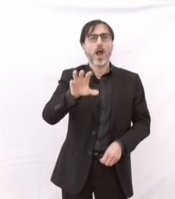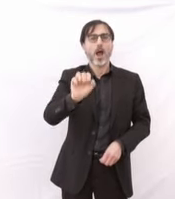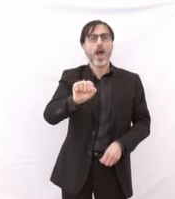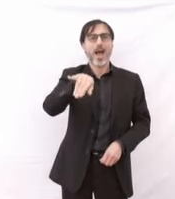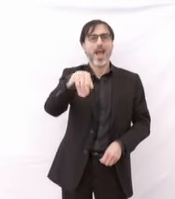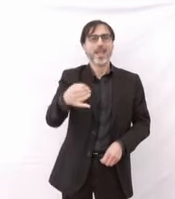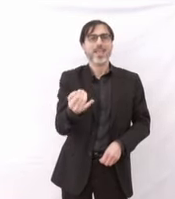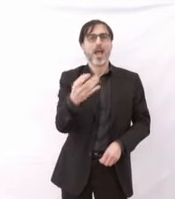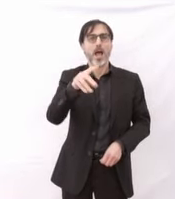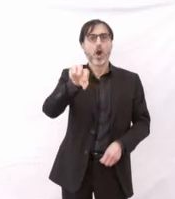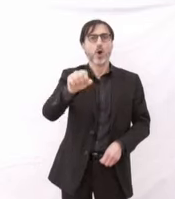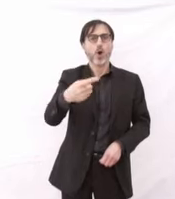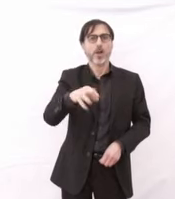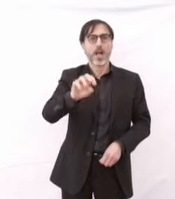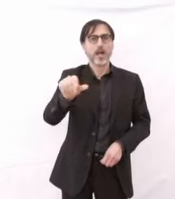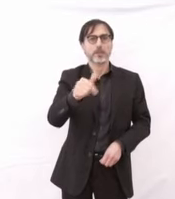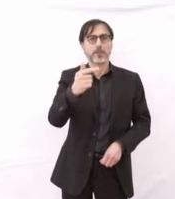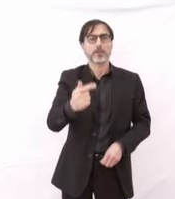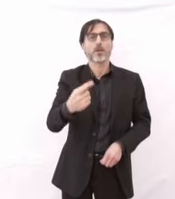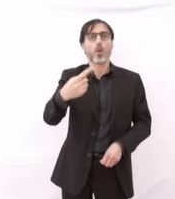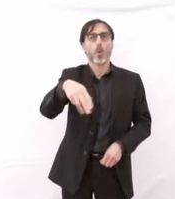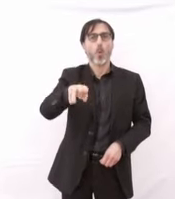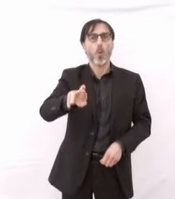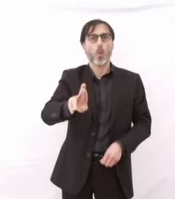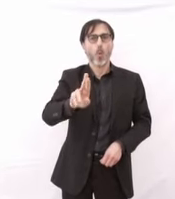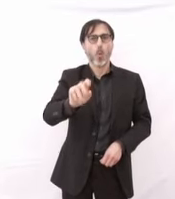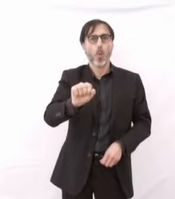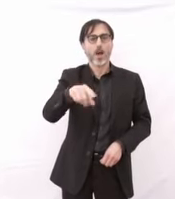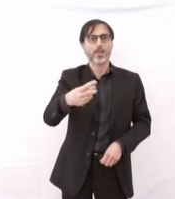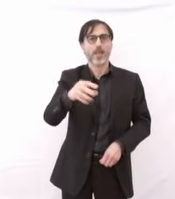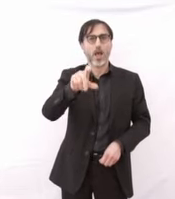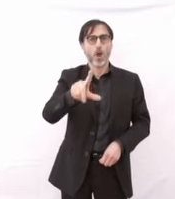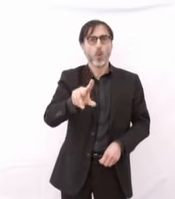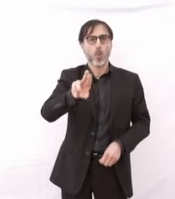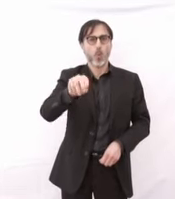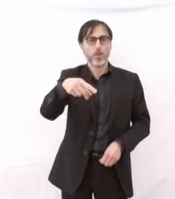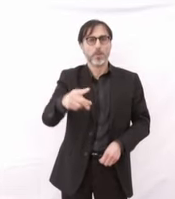Ayavolasit, Francesco Guadalupi, Francesco Paolo